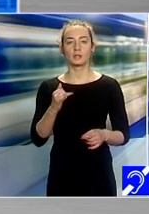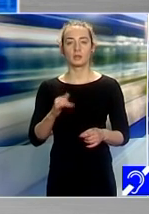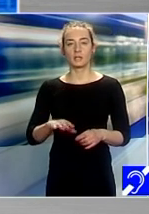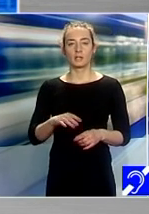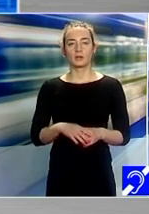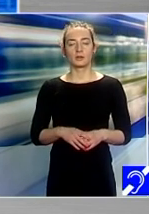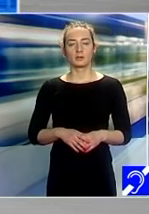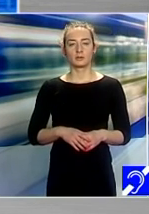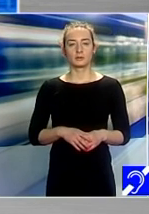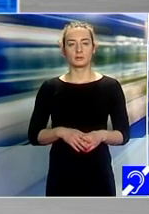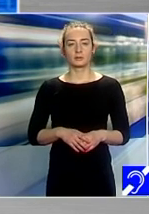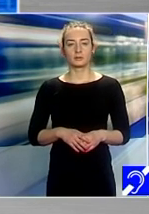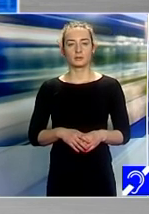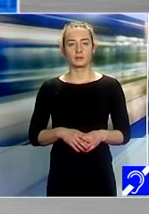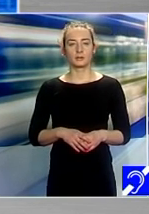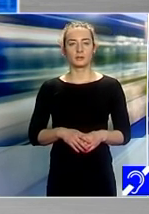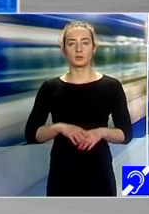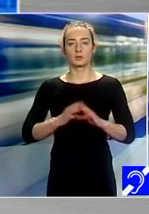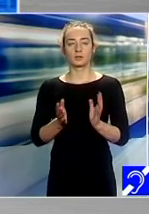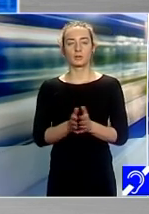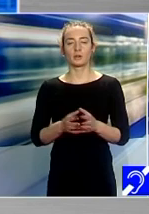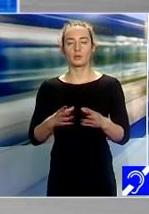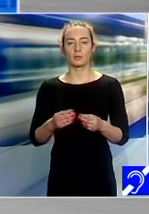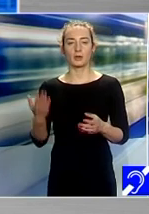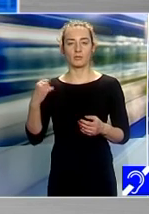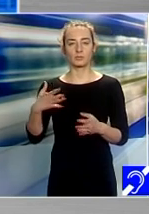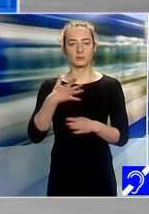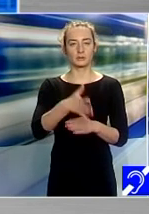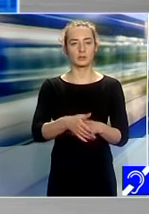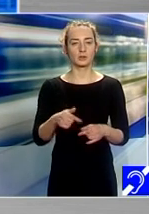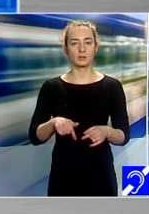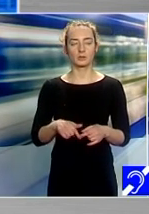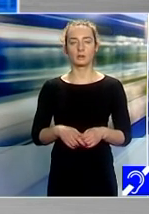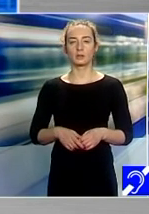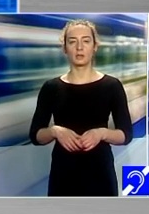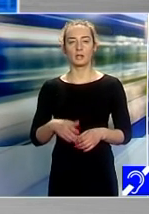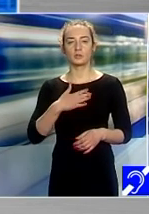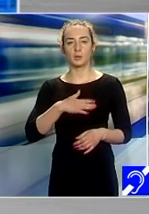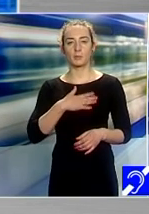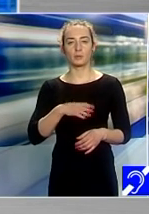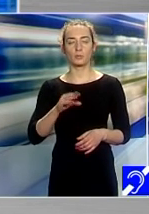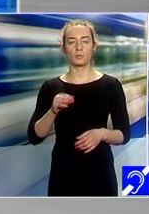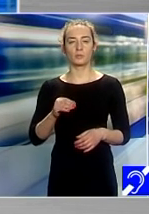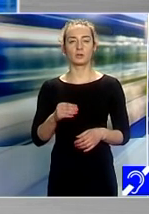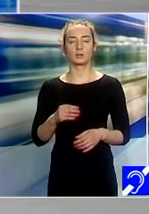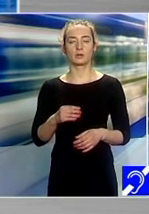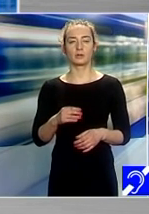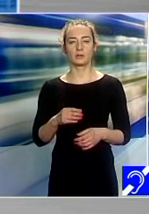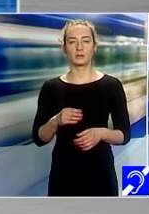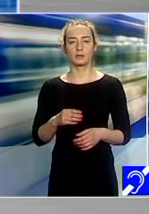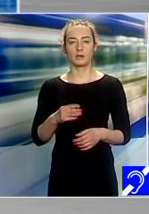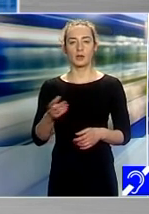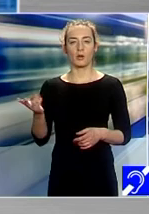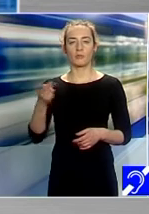Am avut paciente din toate colțurile țării. Da. Ce am rămas plăcut surprins, că ne-au venit chiar femei